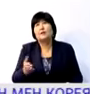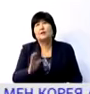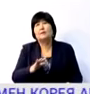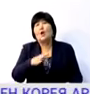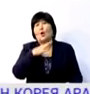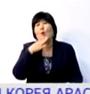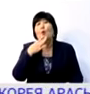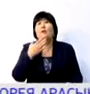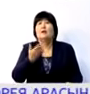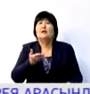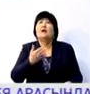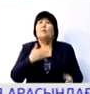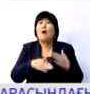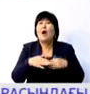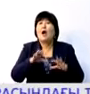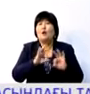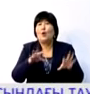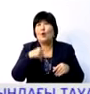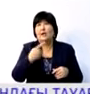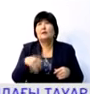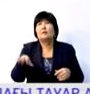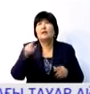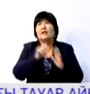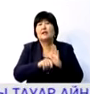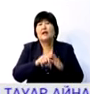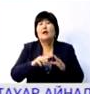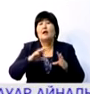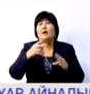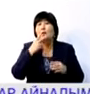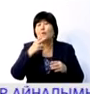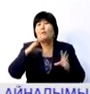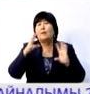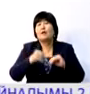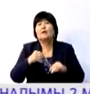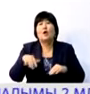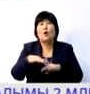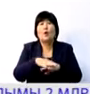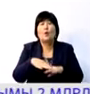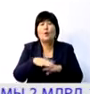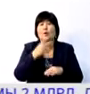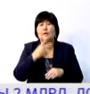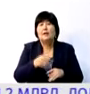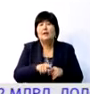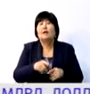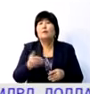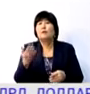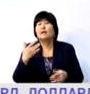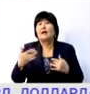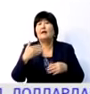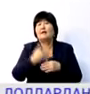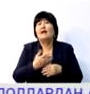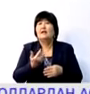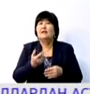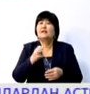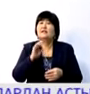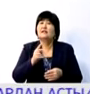көп мақтау алдық. Сыншылардың пікірін көрермендерден естігеніміз бізге дейінгі ойнаған театрлардың көбінде сын